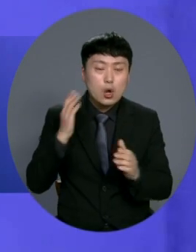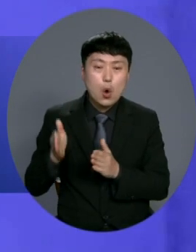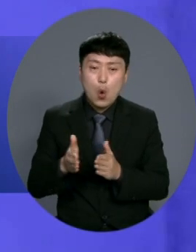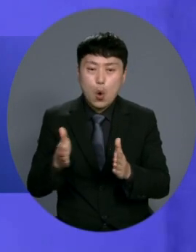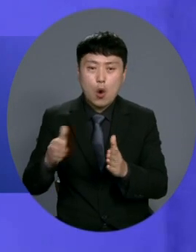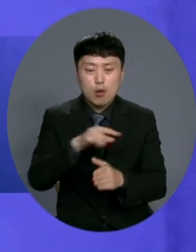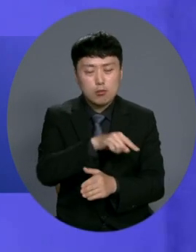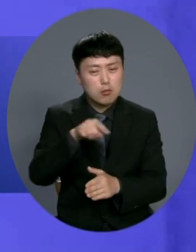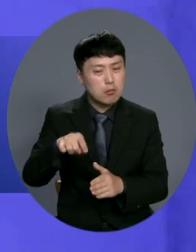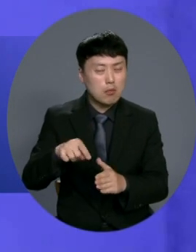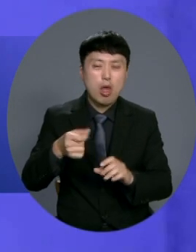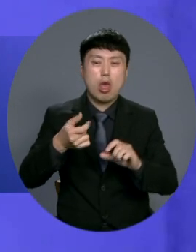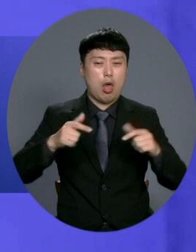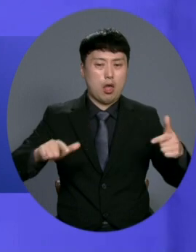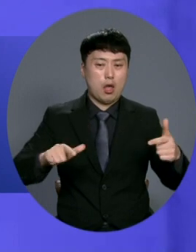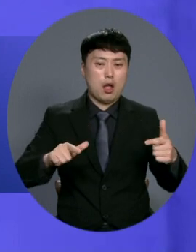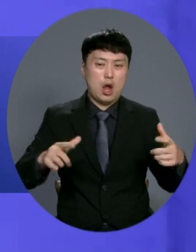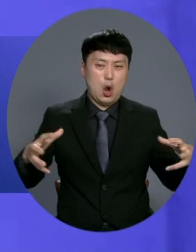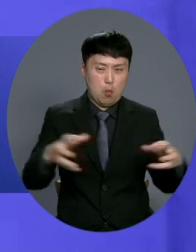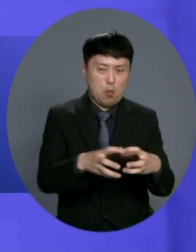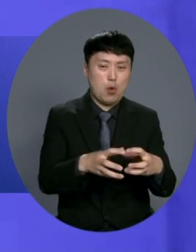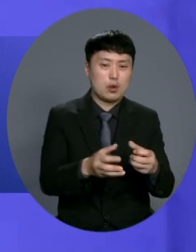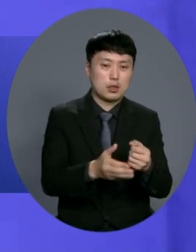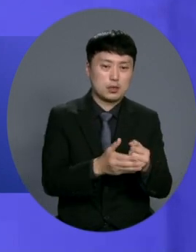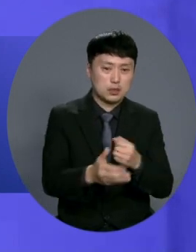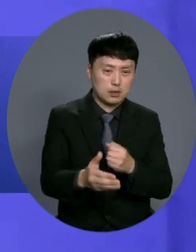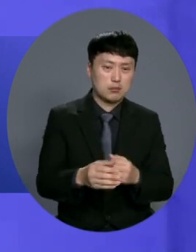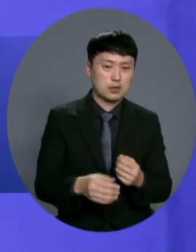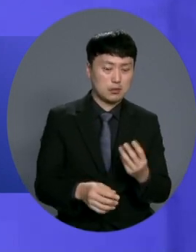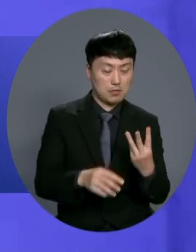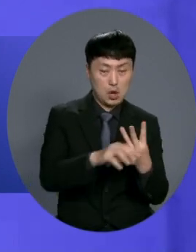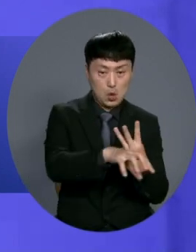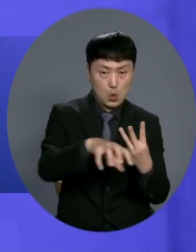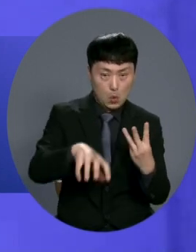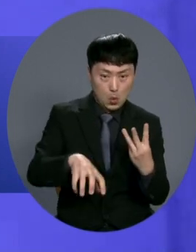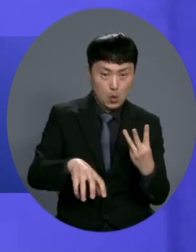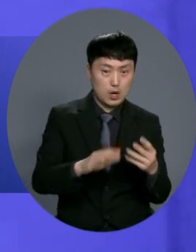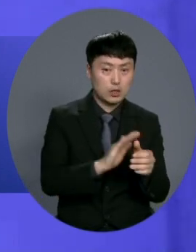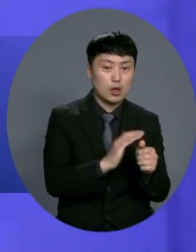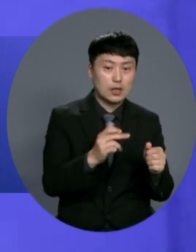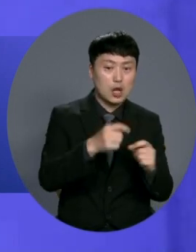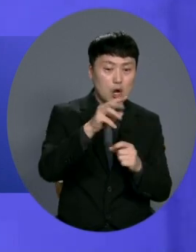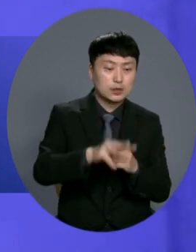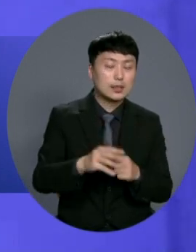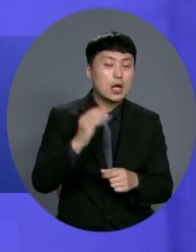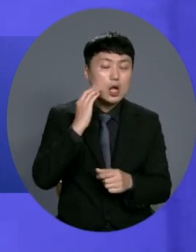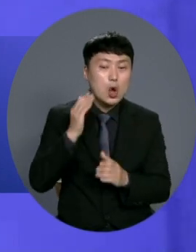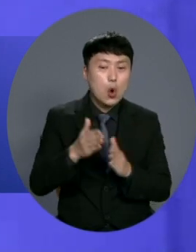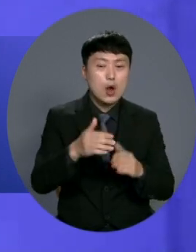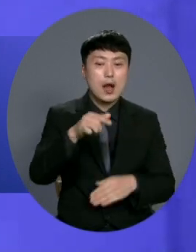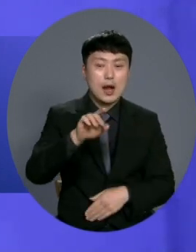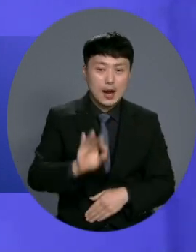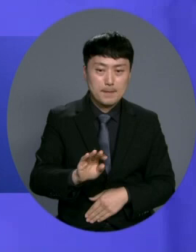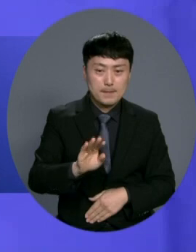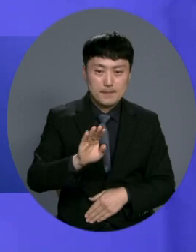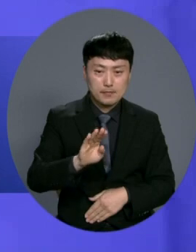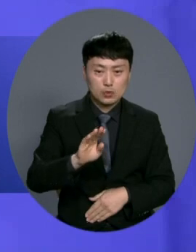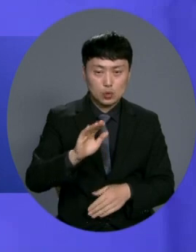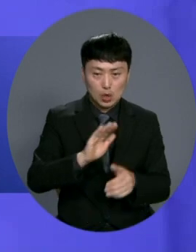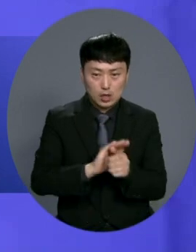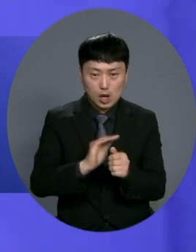않습니다 그런데 억지로 묶어 놨습니다 그래서 세 개를 같이 묶어서 경산 영천 청도 갑 경산 영천